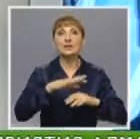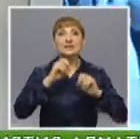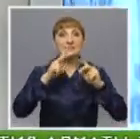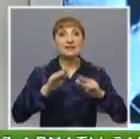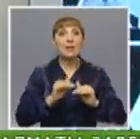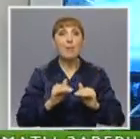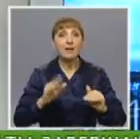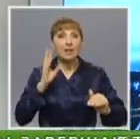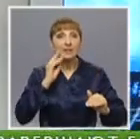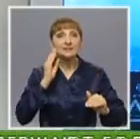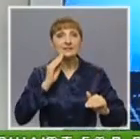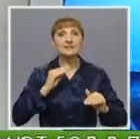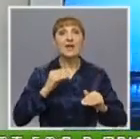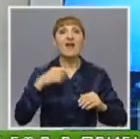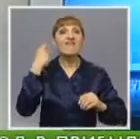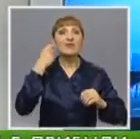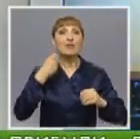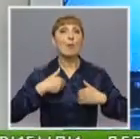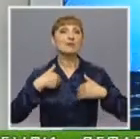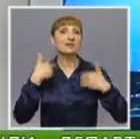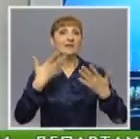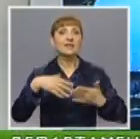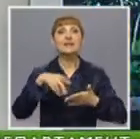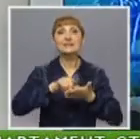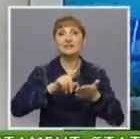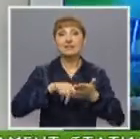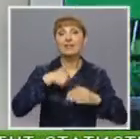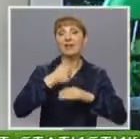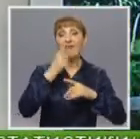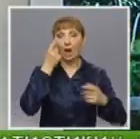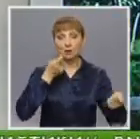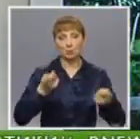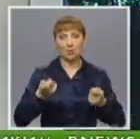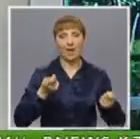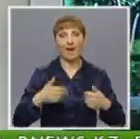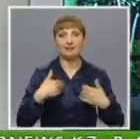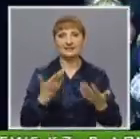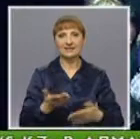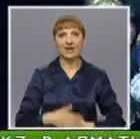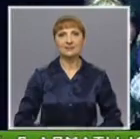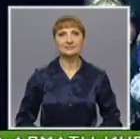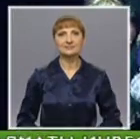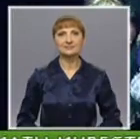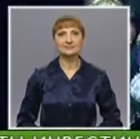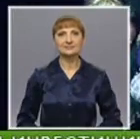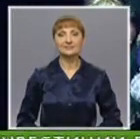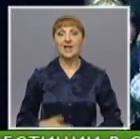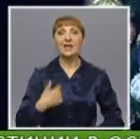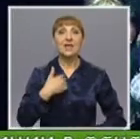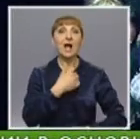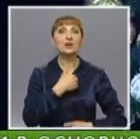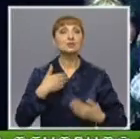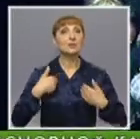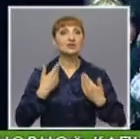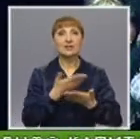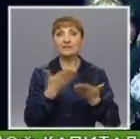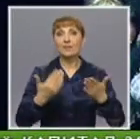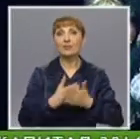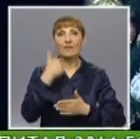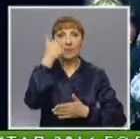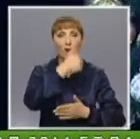Специально для маленьких алматинцев видео поздравления записал глава государства. Я хочу пожелать вам в новом